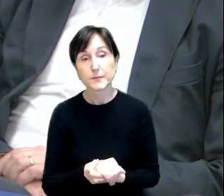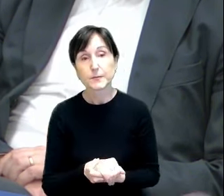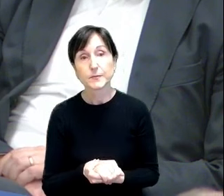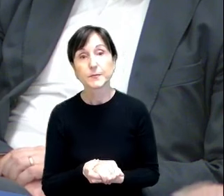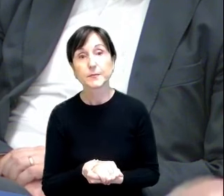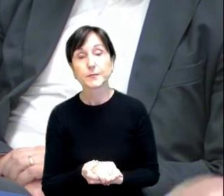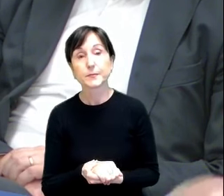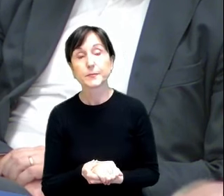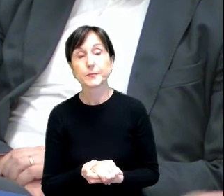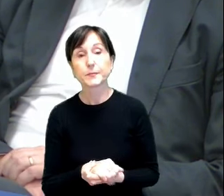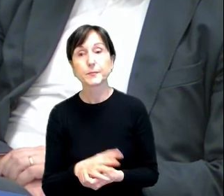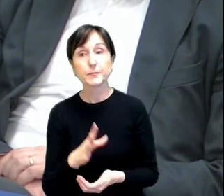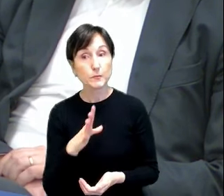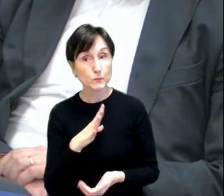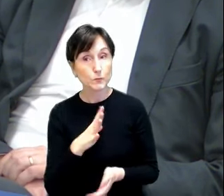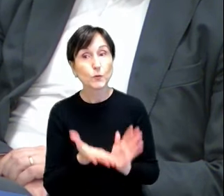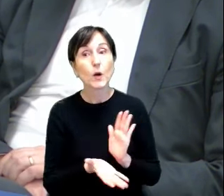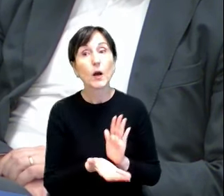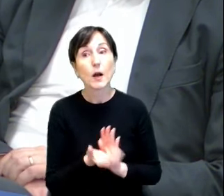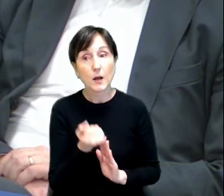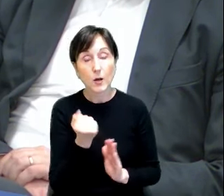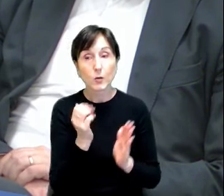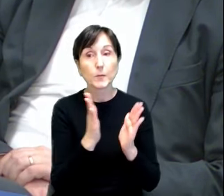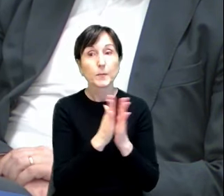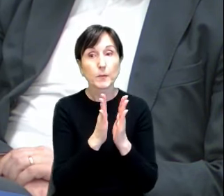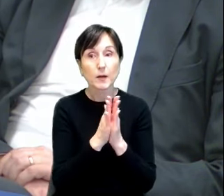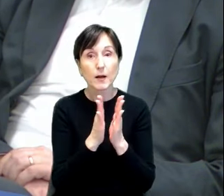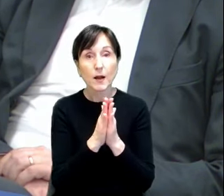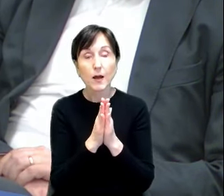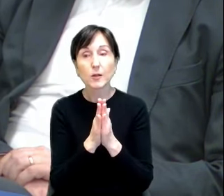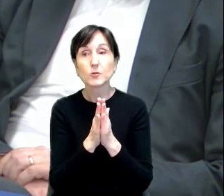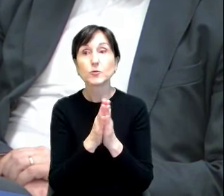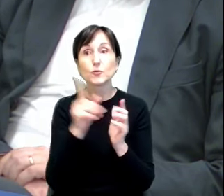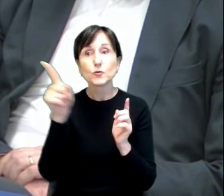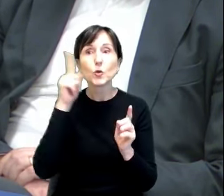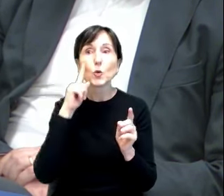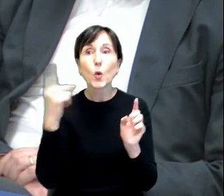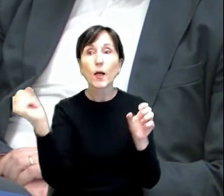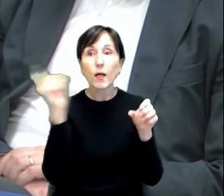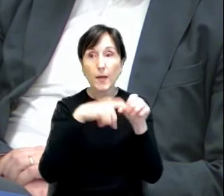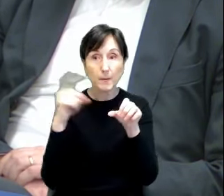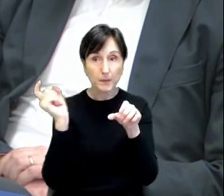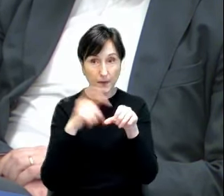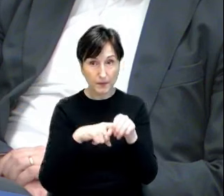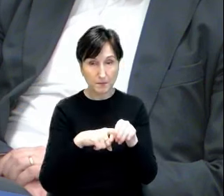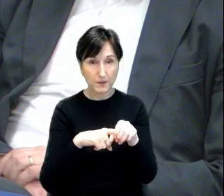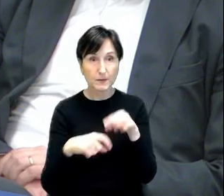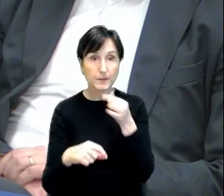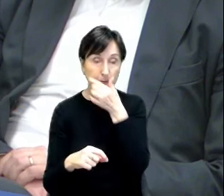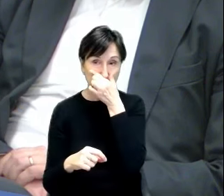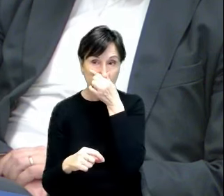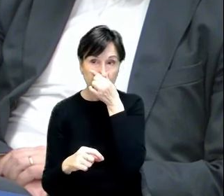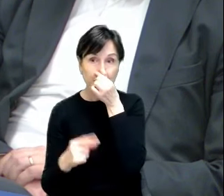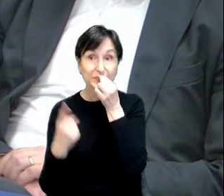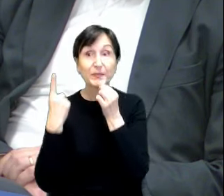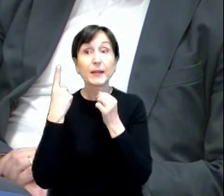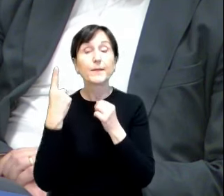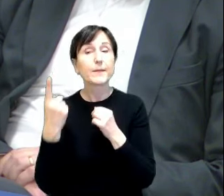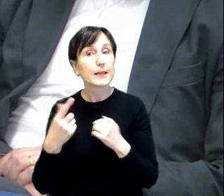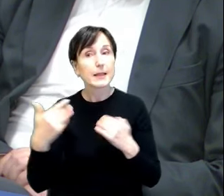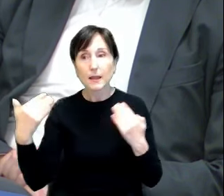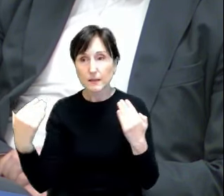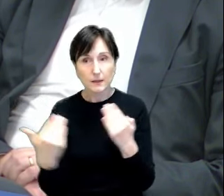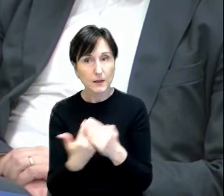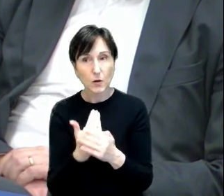gavę a prašymo jungtis iš naujų įstaigų tai viena visiškai nauja sveikatos įstaiga ir jau